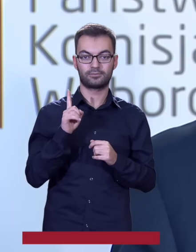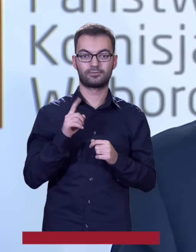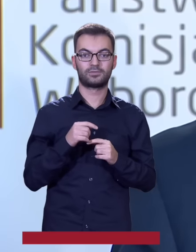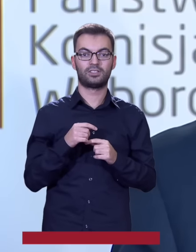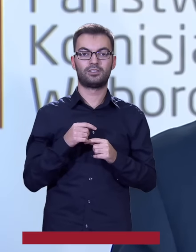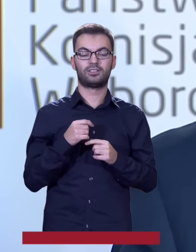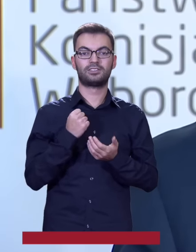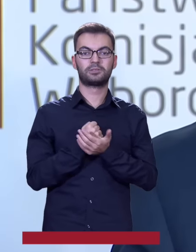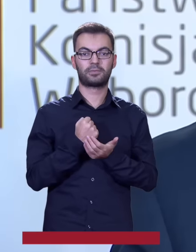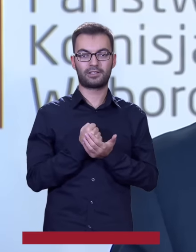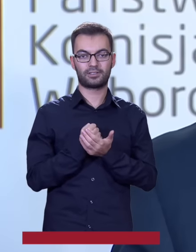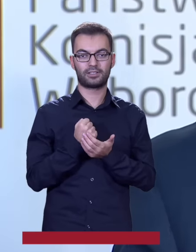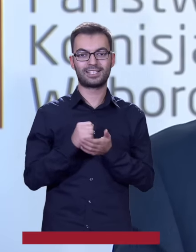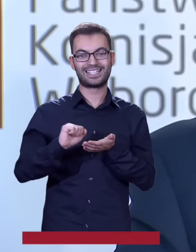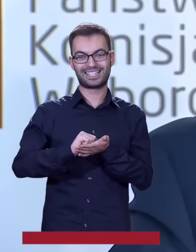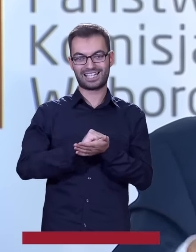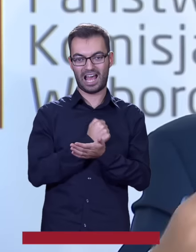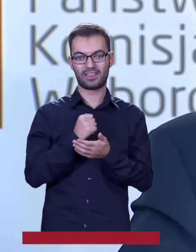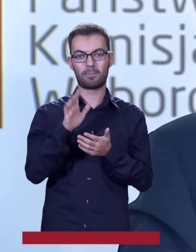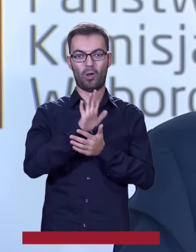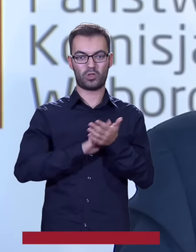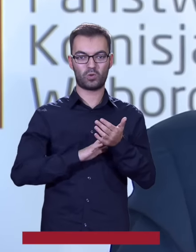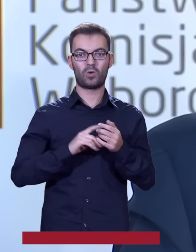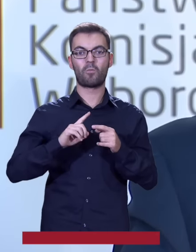o kwestię skanów protokołów po